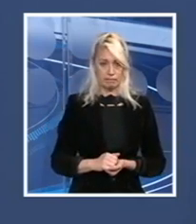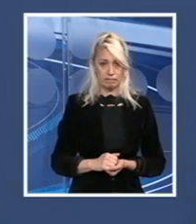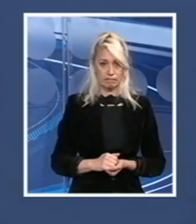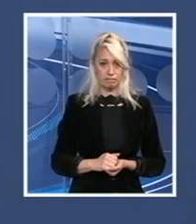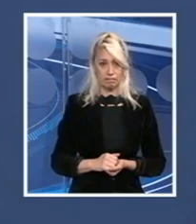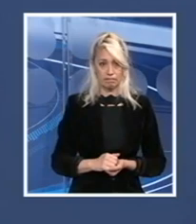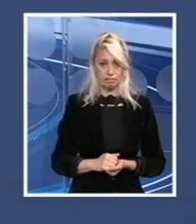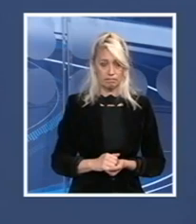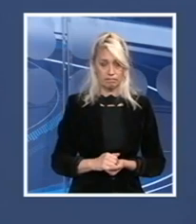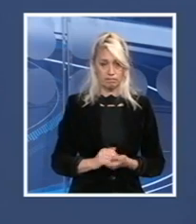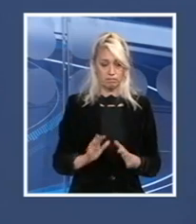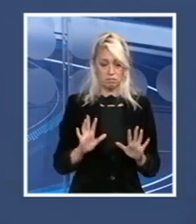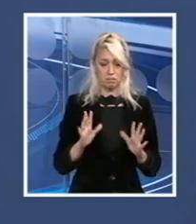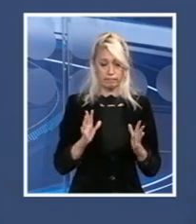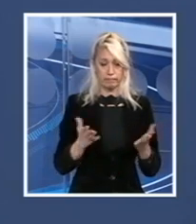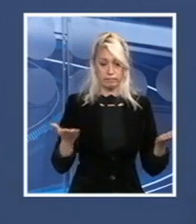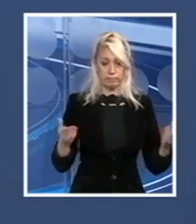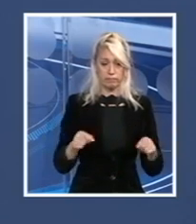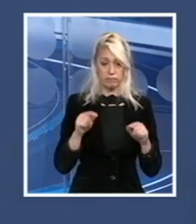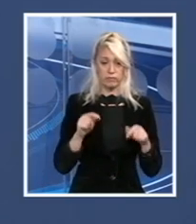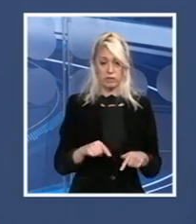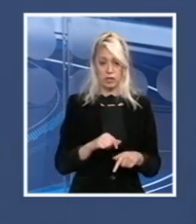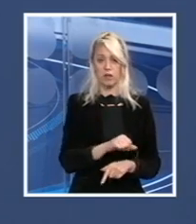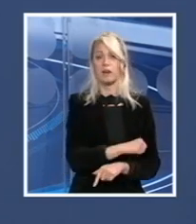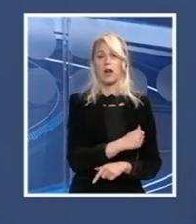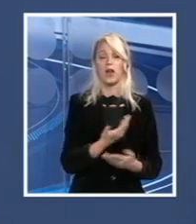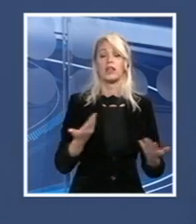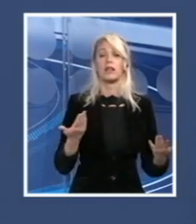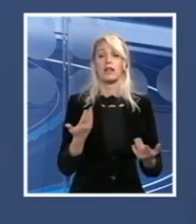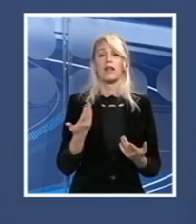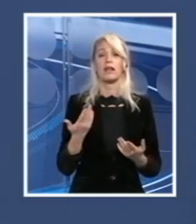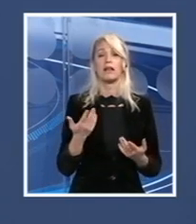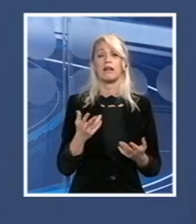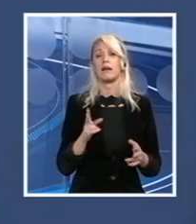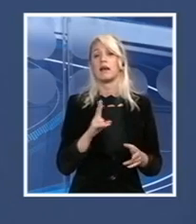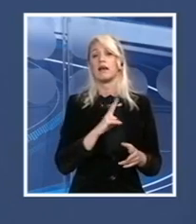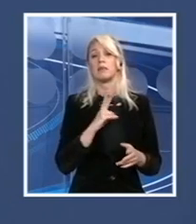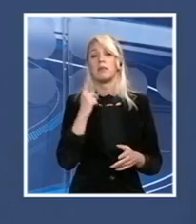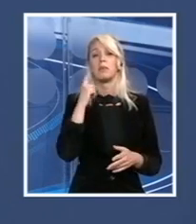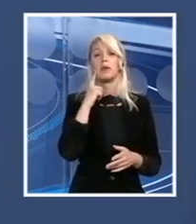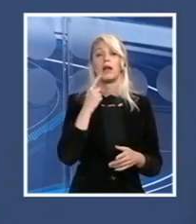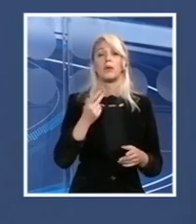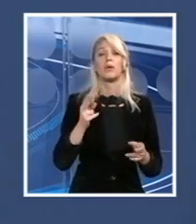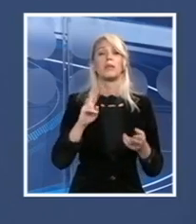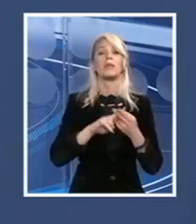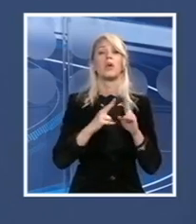možda je ova godina jedinstvena prilika da bolje upoznamo našu zemlju koja takođe